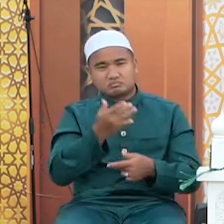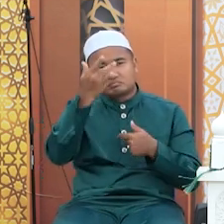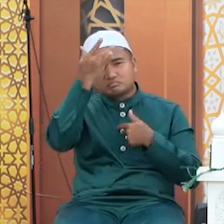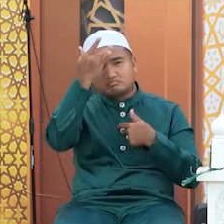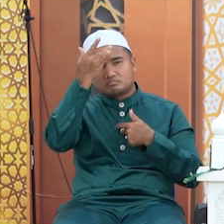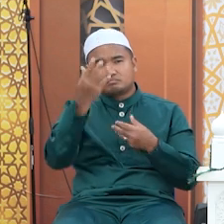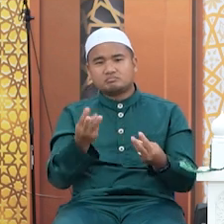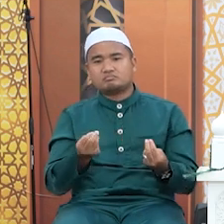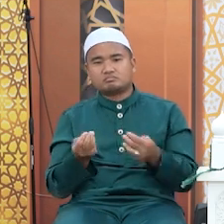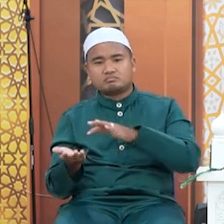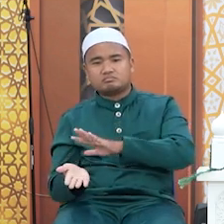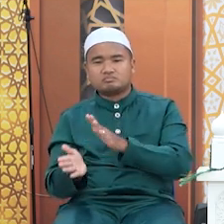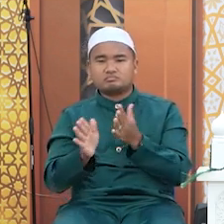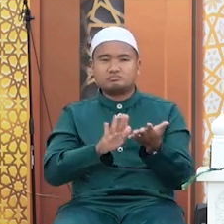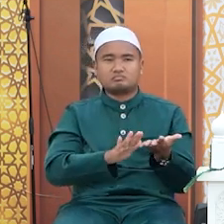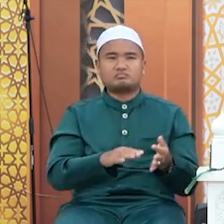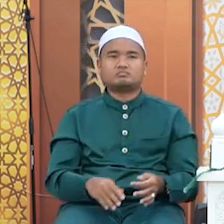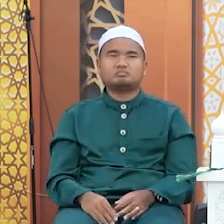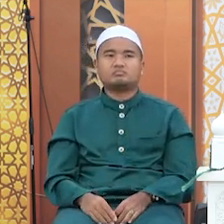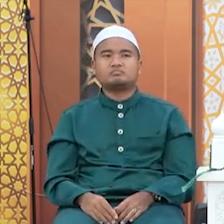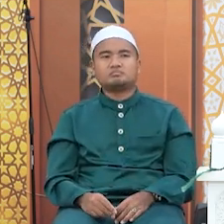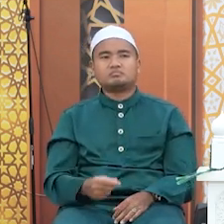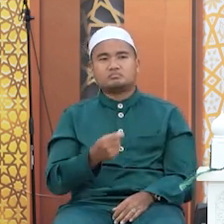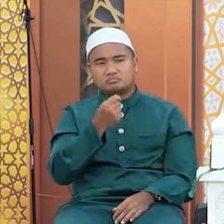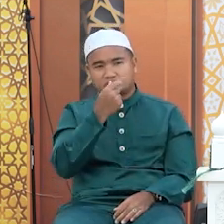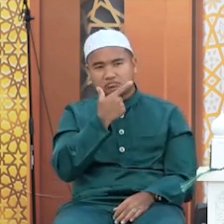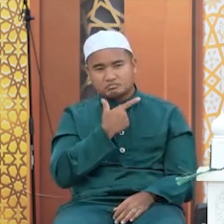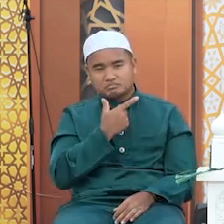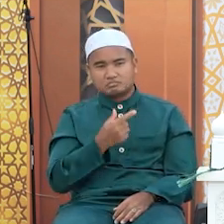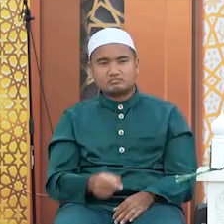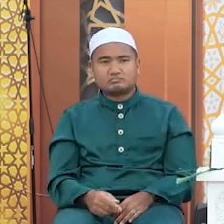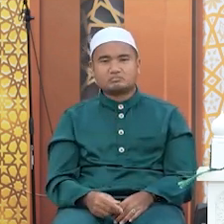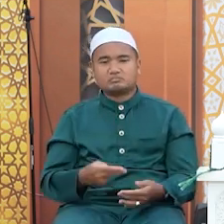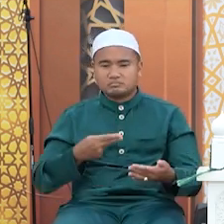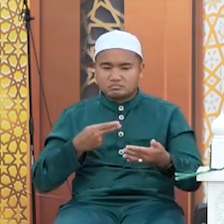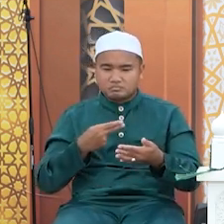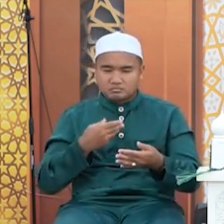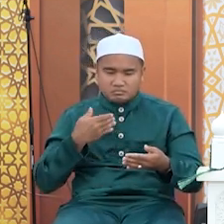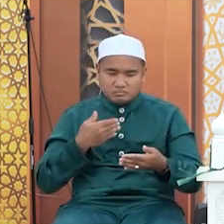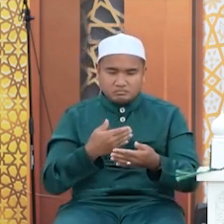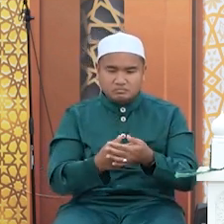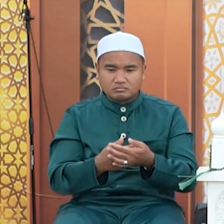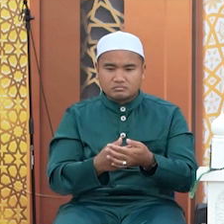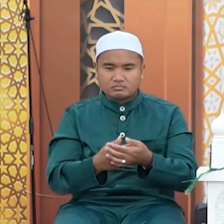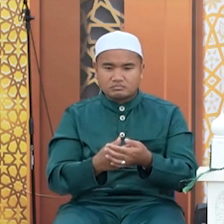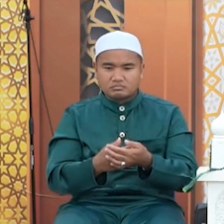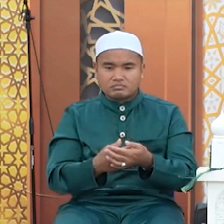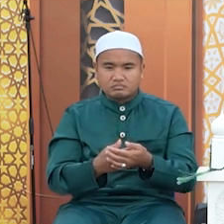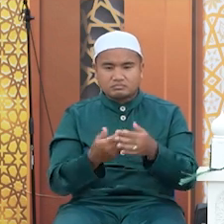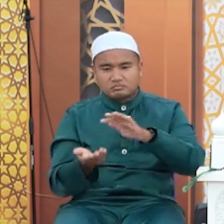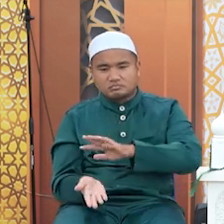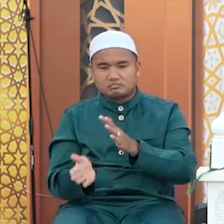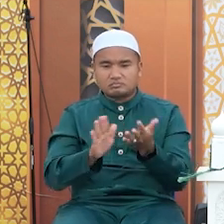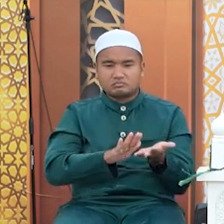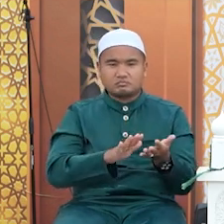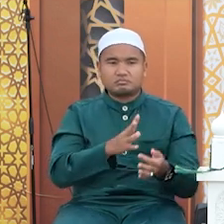nafas, sedih Nabi, sehingga akhirnya anak meninggal. Hantar kubur, matanya berair merah.